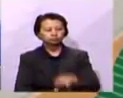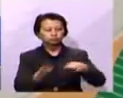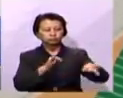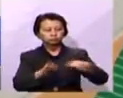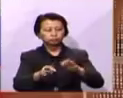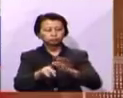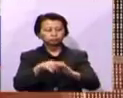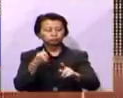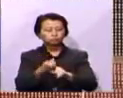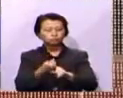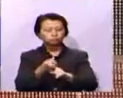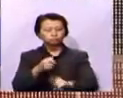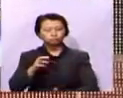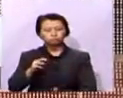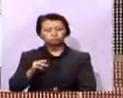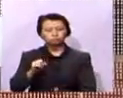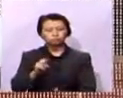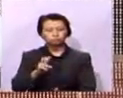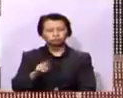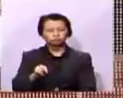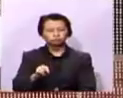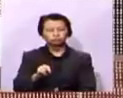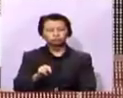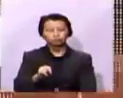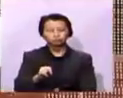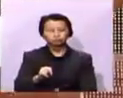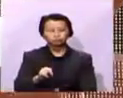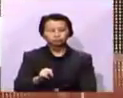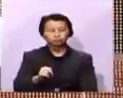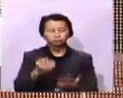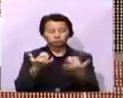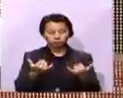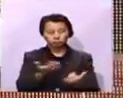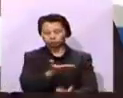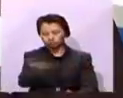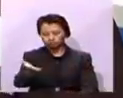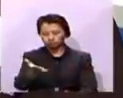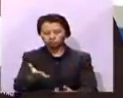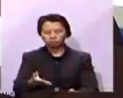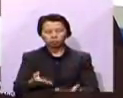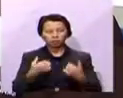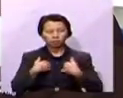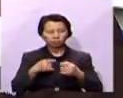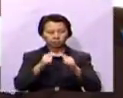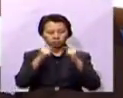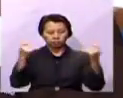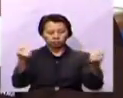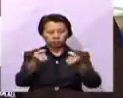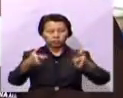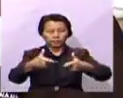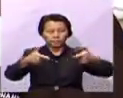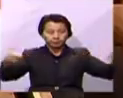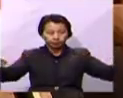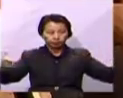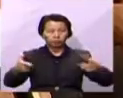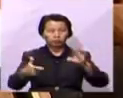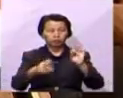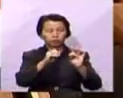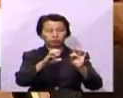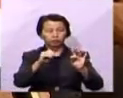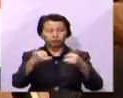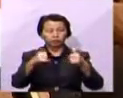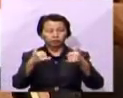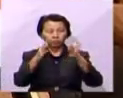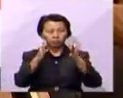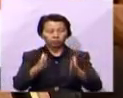Jelas pengarah Majlis Sukan Wilayah Persekutuan Datuk Muhammad Razlan Muhammad Rafi, kali ini mereka akan mempertaruhkan kontingen terbesar seramai 800 atlet